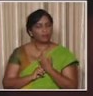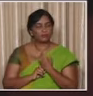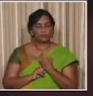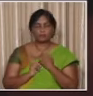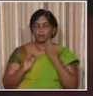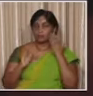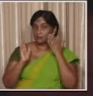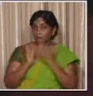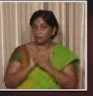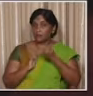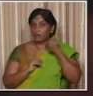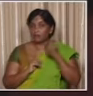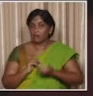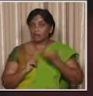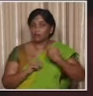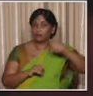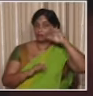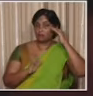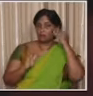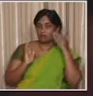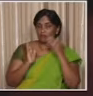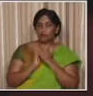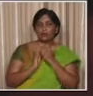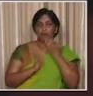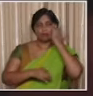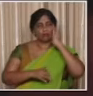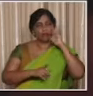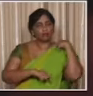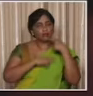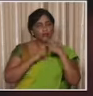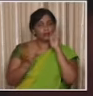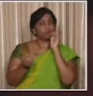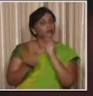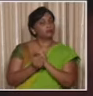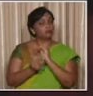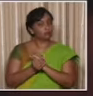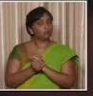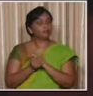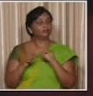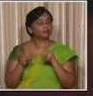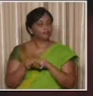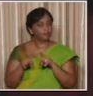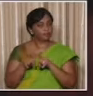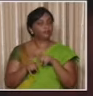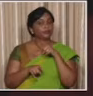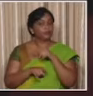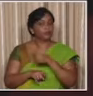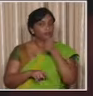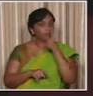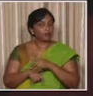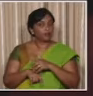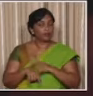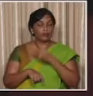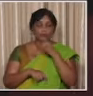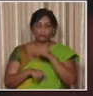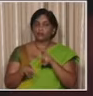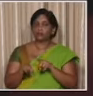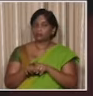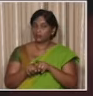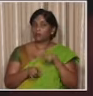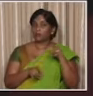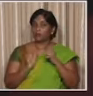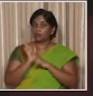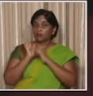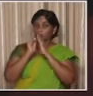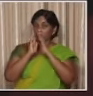හරපද්ධති වටිනාකම් සම්ප්‍රදායන් ආරක්ෂා කරගන්නවා වගේම ඒවට වටිනාකමක් දෙනවා වගේම මේ